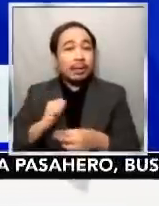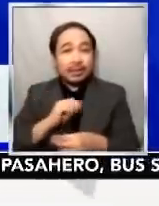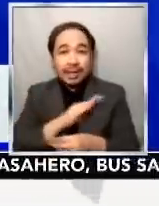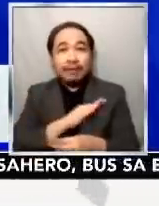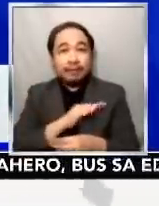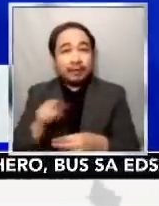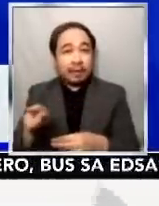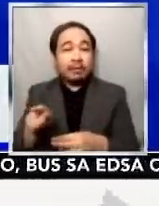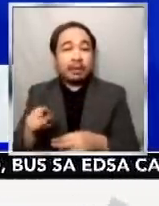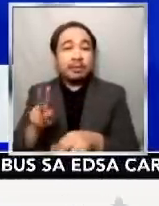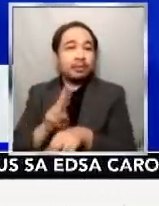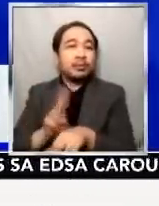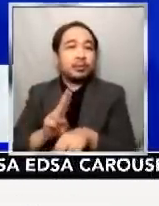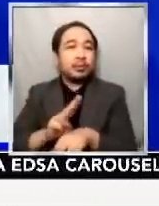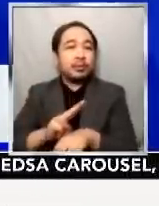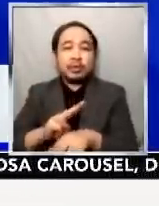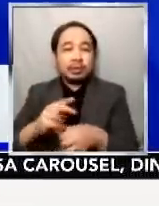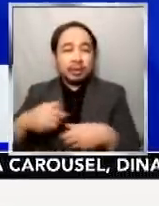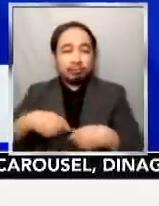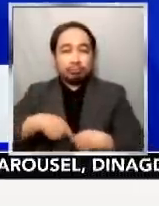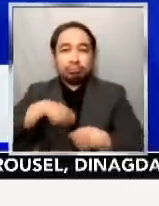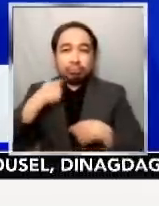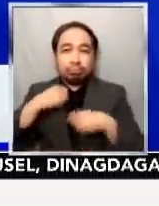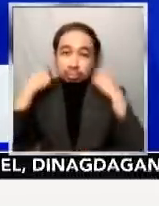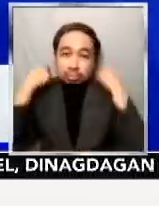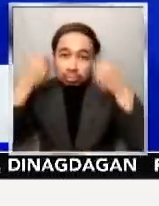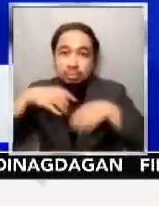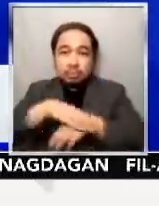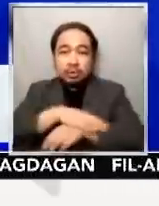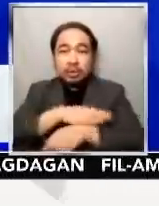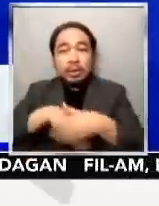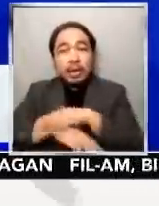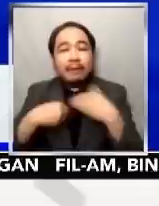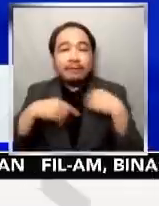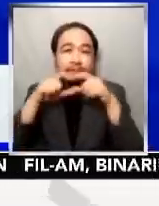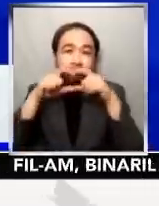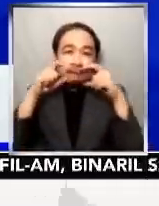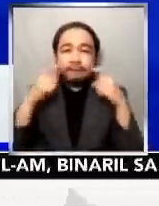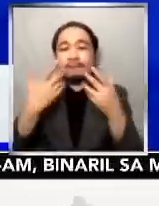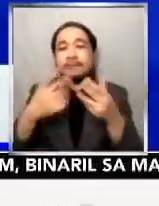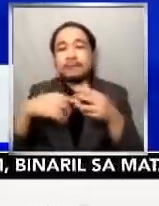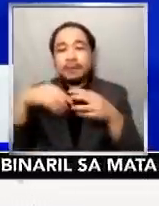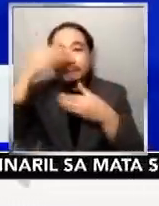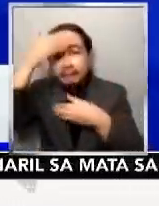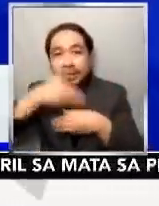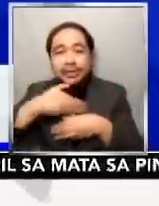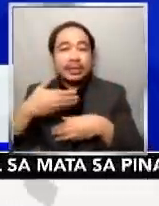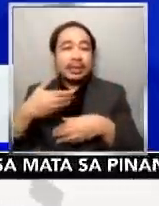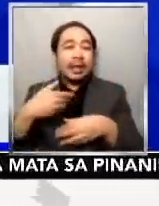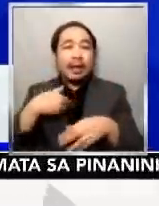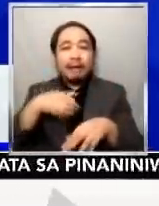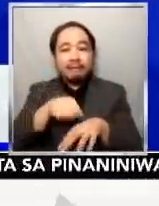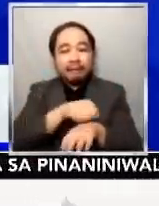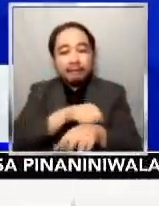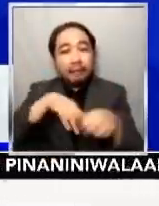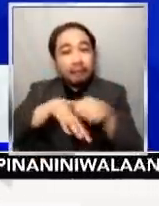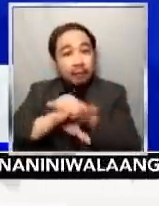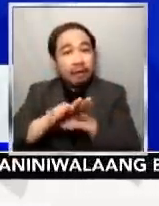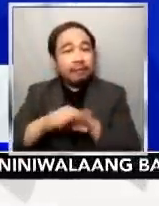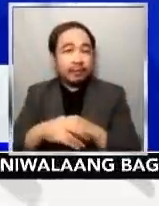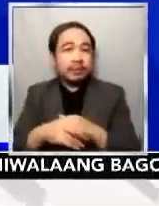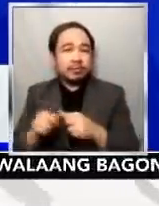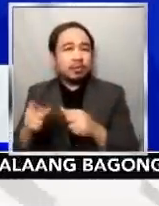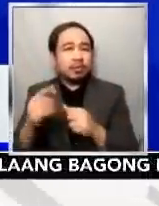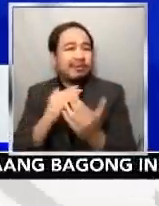No? Meaning naka-face mask yan, naka-face shield, naka-gloves, naka-gowns. Minimizing or